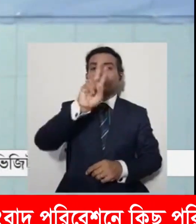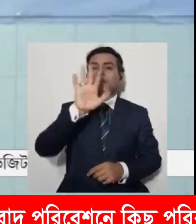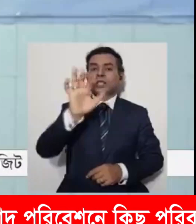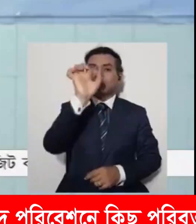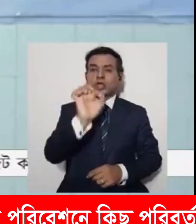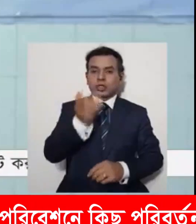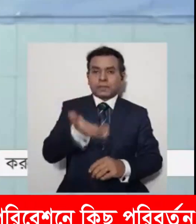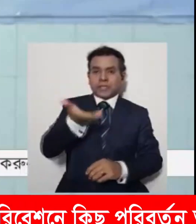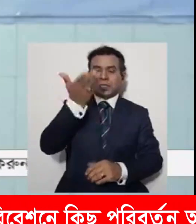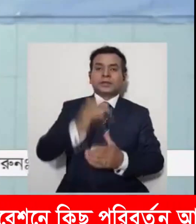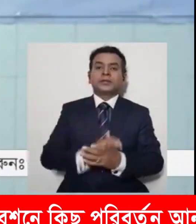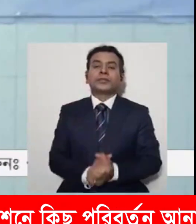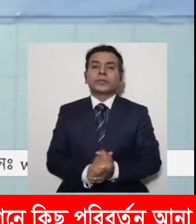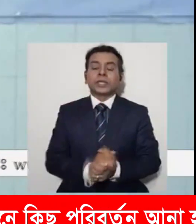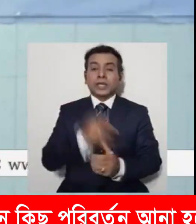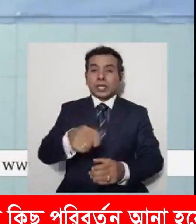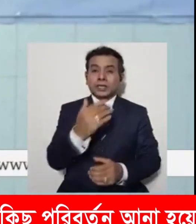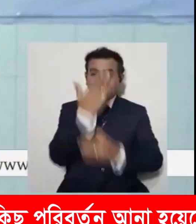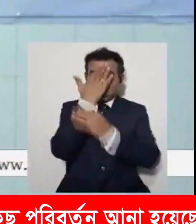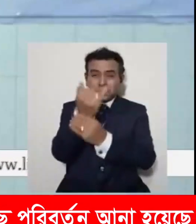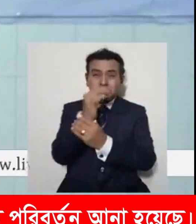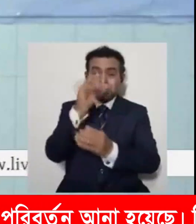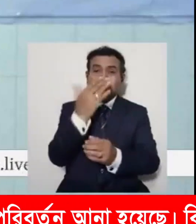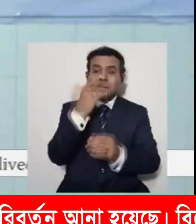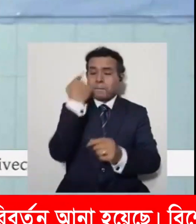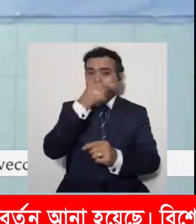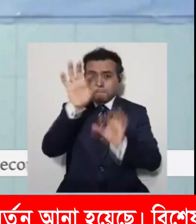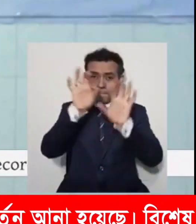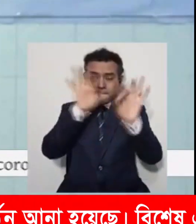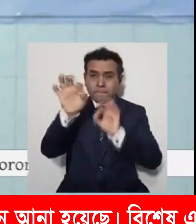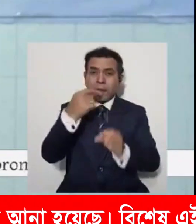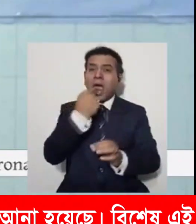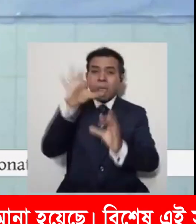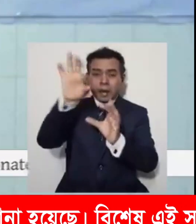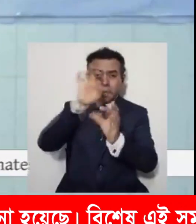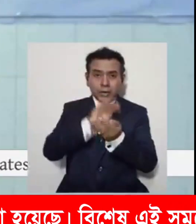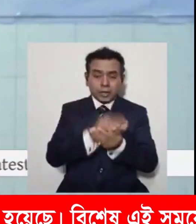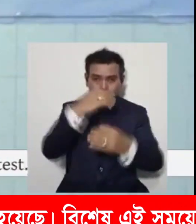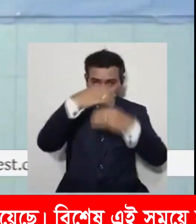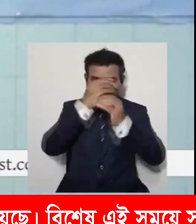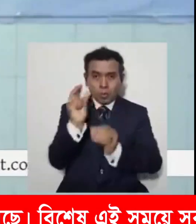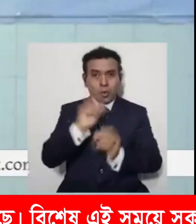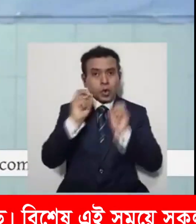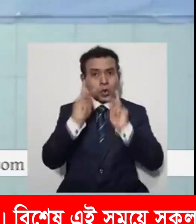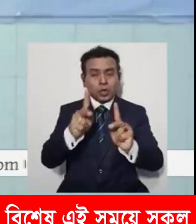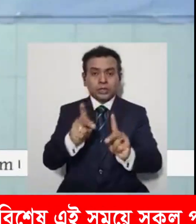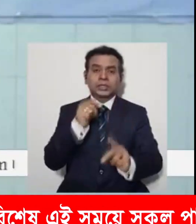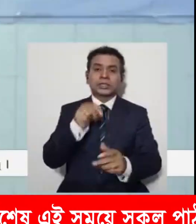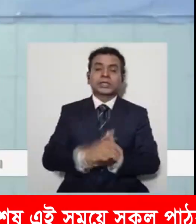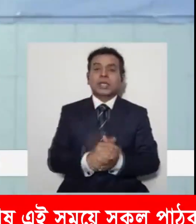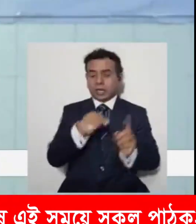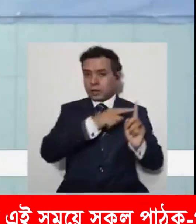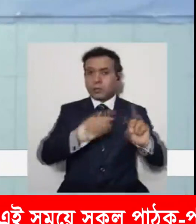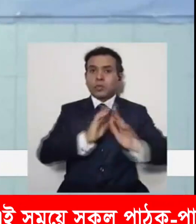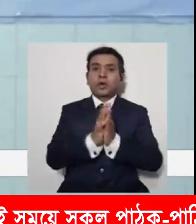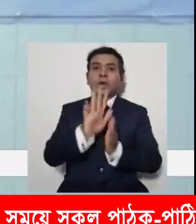নমুনা পরীক্ষা করে আমরা কোভিড শনাক্ত করেছি 571 জনকে গত 24 ঘন্টায়। তাহলে এ